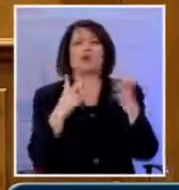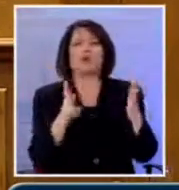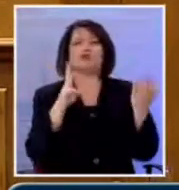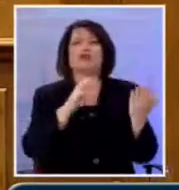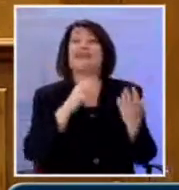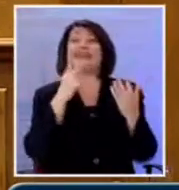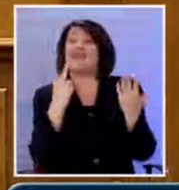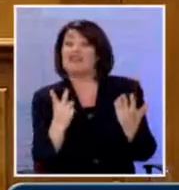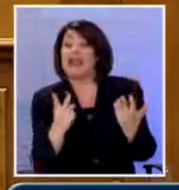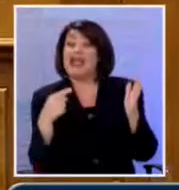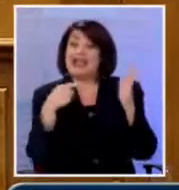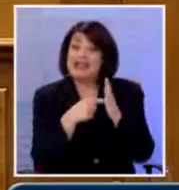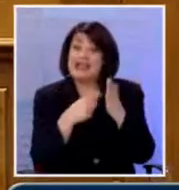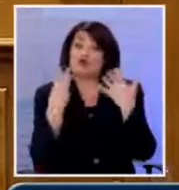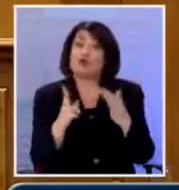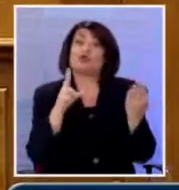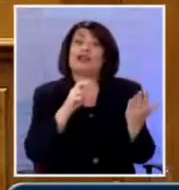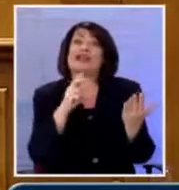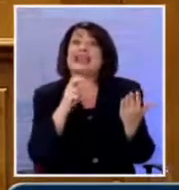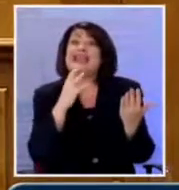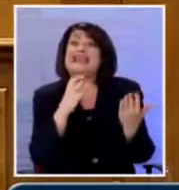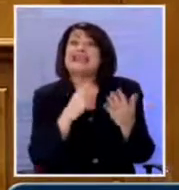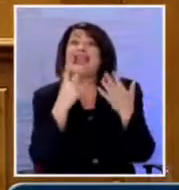ήρθε ο διεθνής οικονομικός έλεγχος.